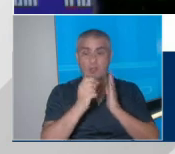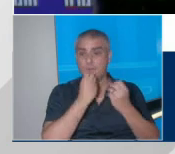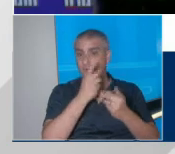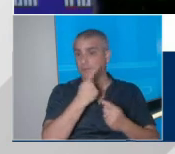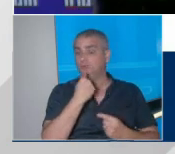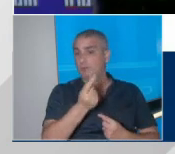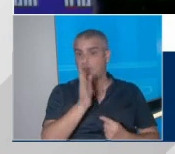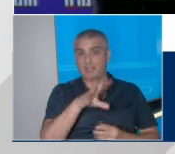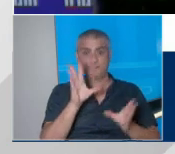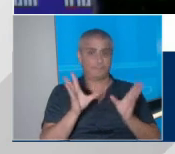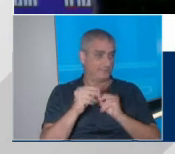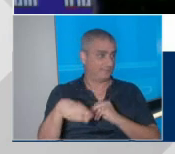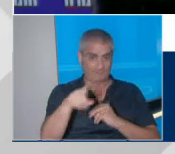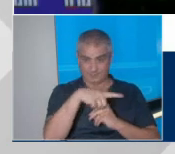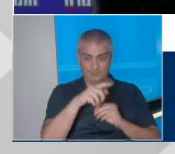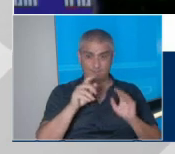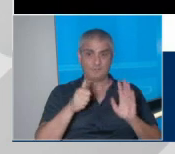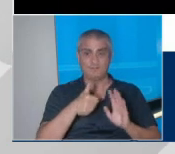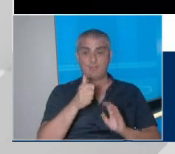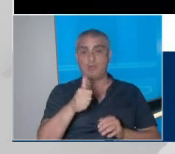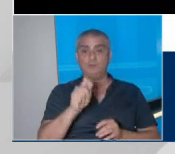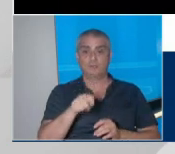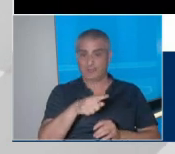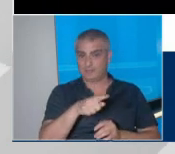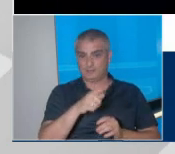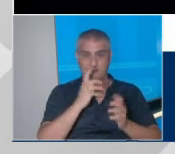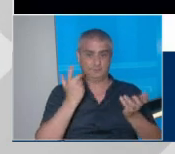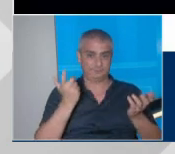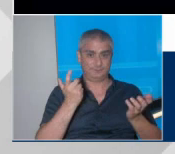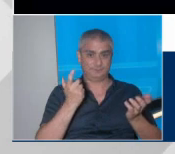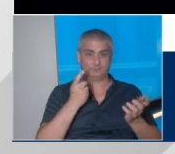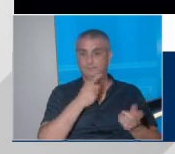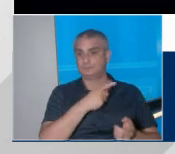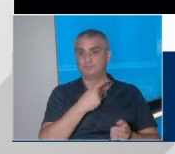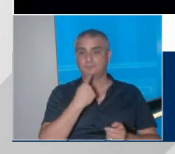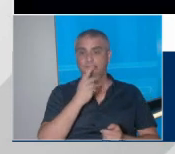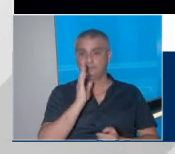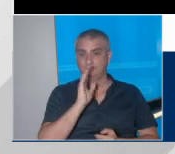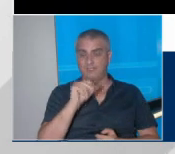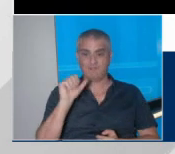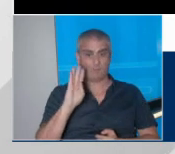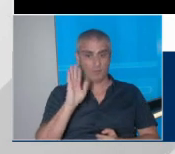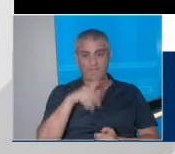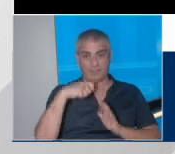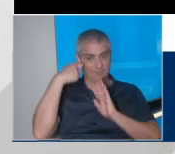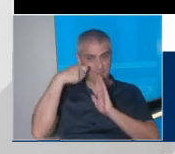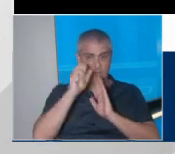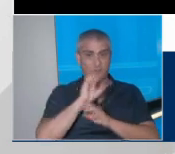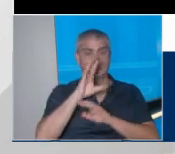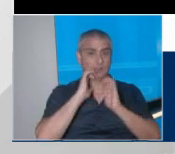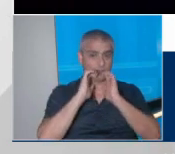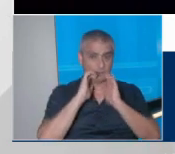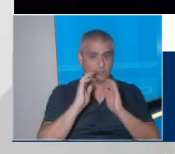שהוא הביא היום גם באמצעותכם בערוץ כנסת, ראיון למשה גלסטר ואבי בלום, וגם בסרטון שהוא מוציא